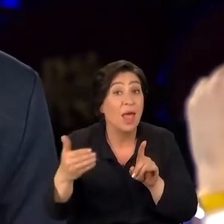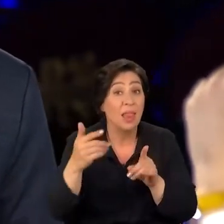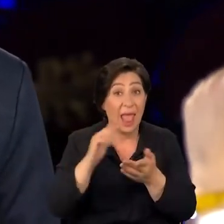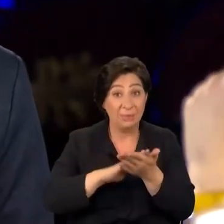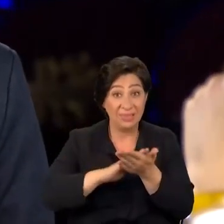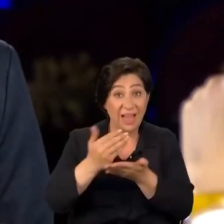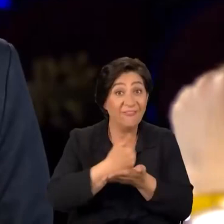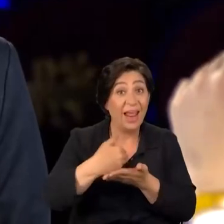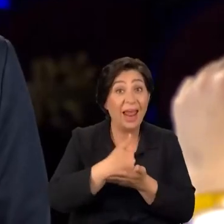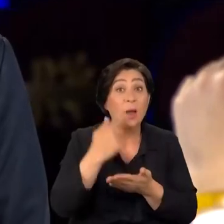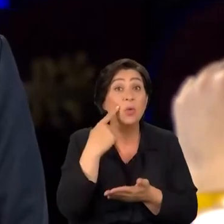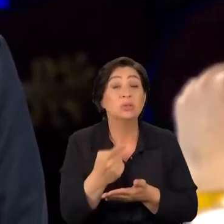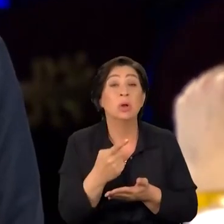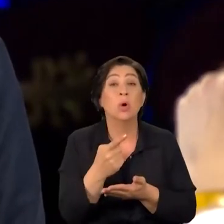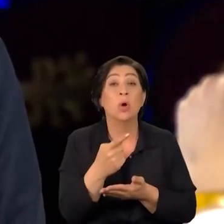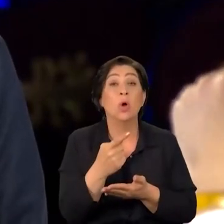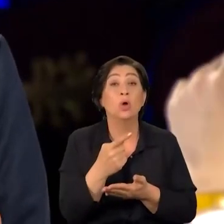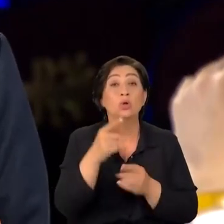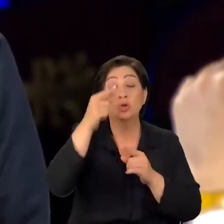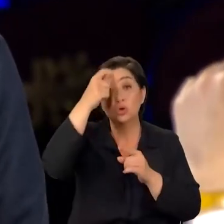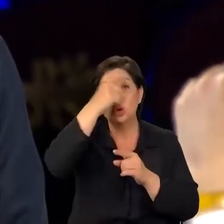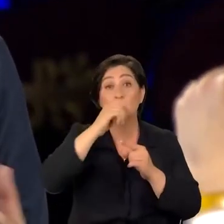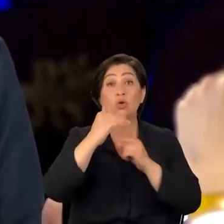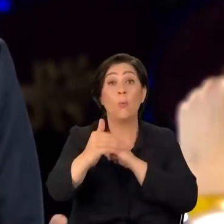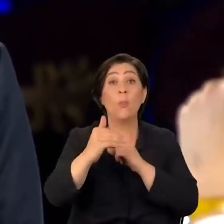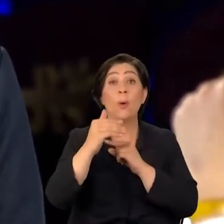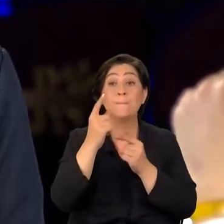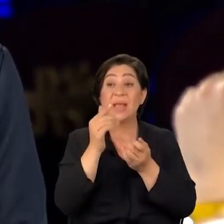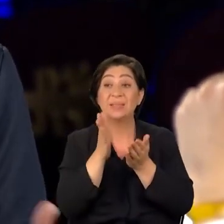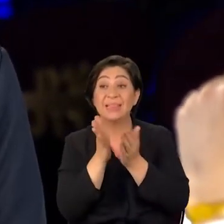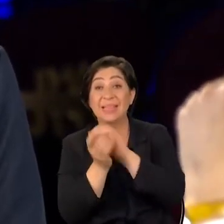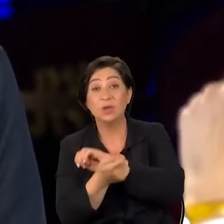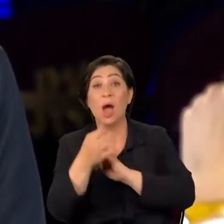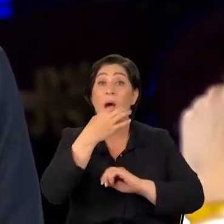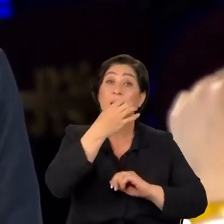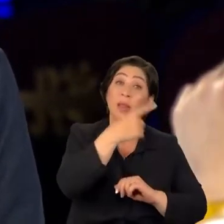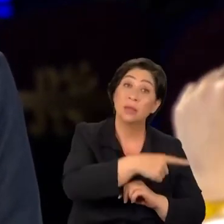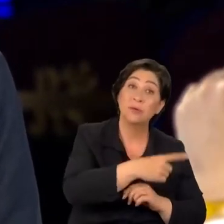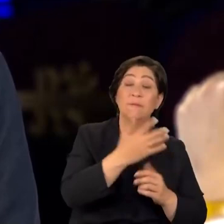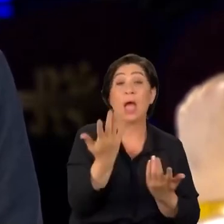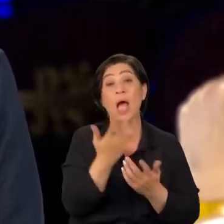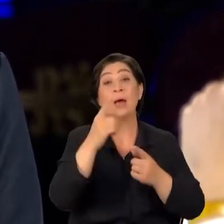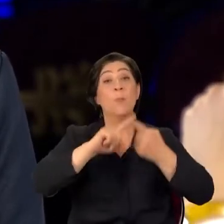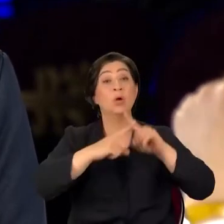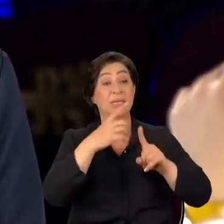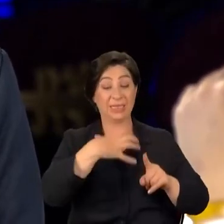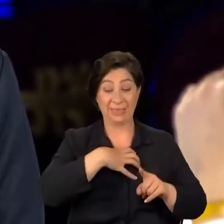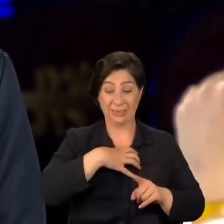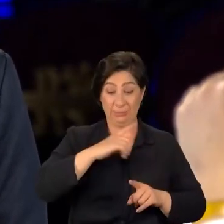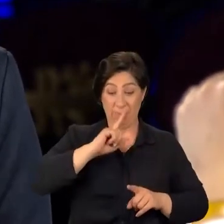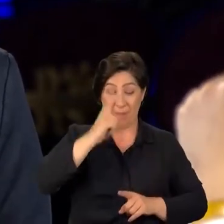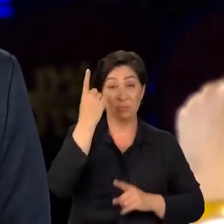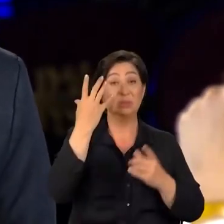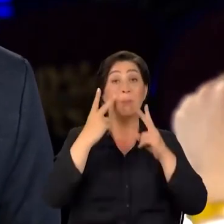veriler gösteriyor ki Türkiye toplumu bir yandan değişiyor ve Ankara'dakilerin ya da siyasetçilerin tahayyüllerinden bağımsız olarak